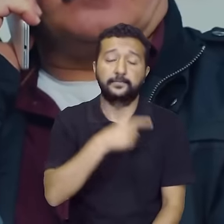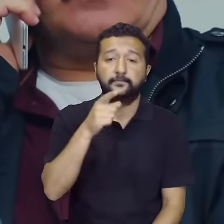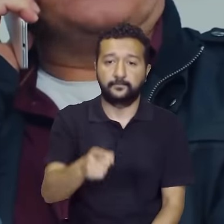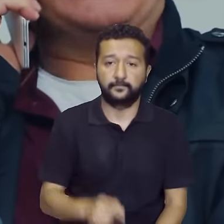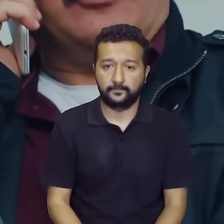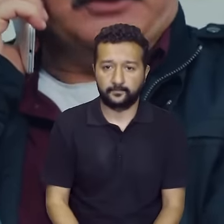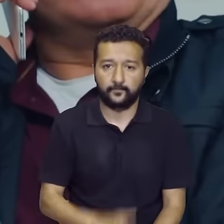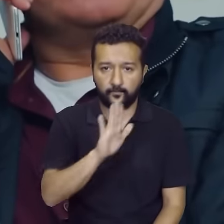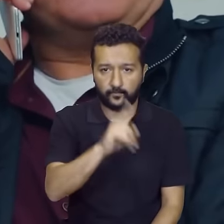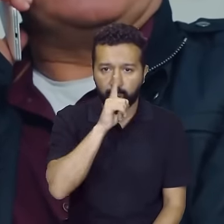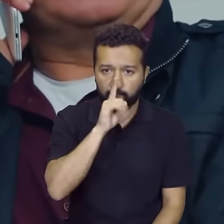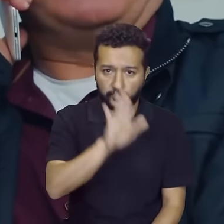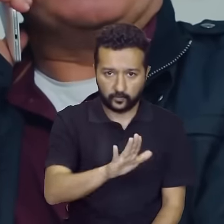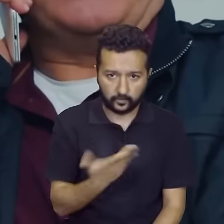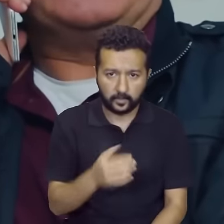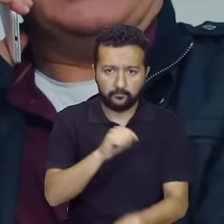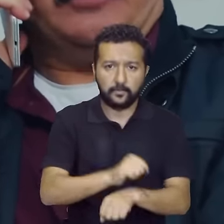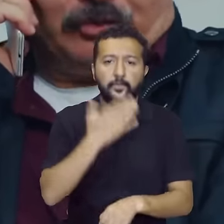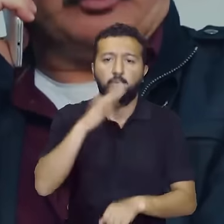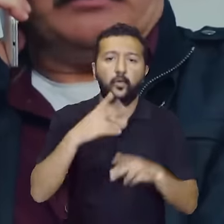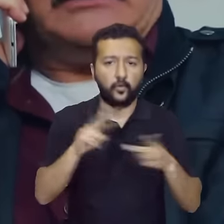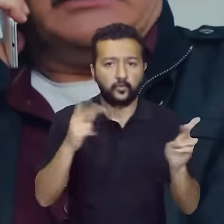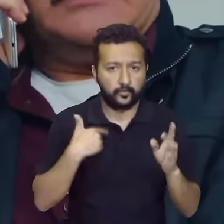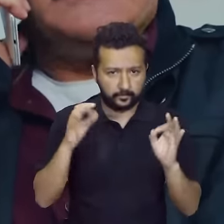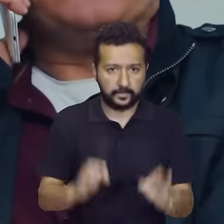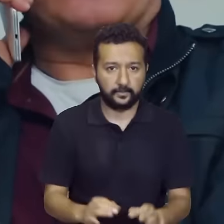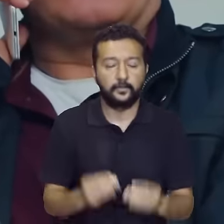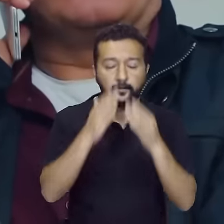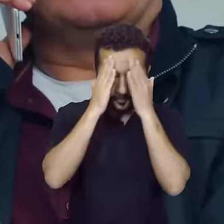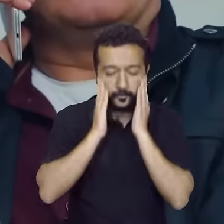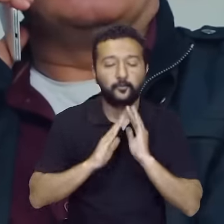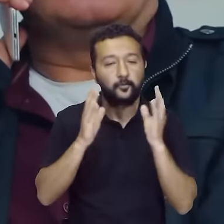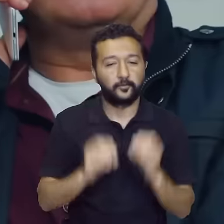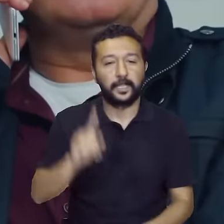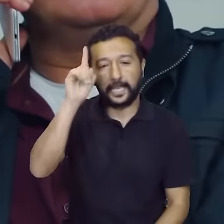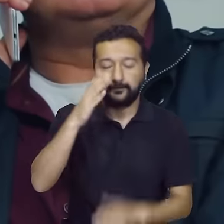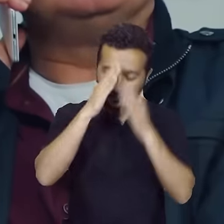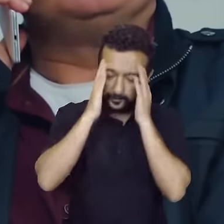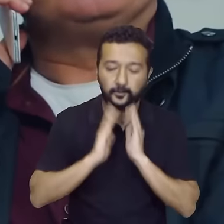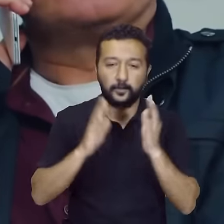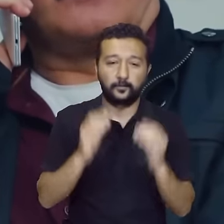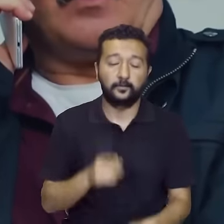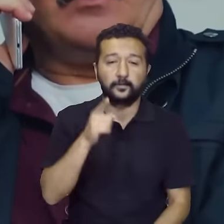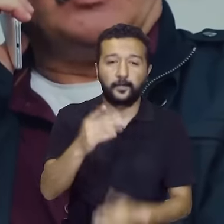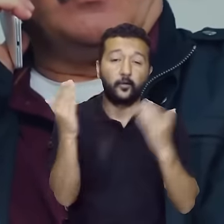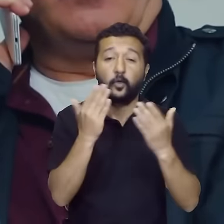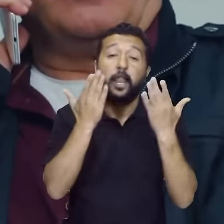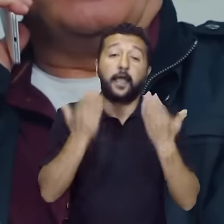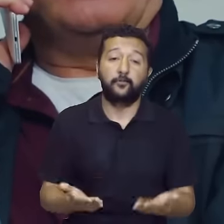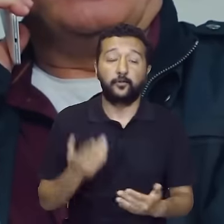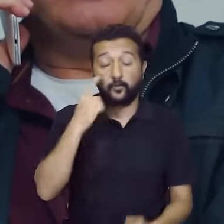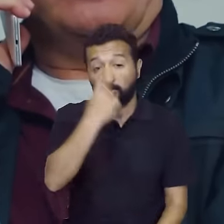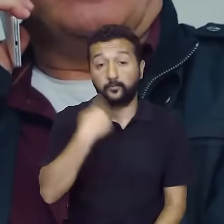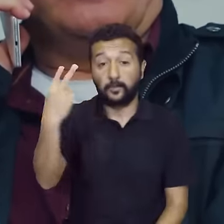ya. Ya bir sus, bir mahpus falan değilim, özgürüm ben. Oh şükürler olsun Allah'ıma, şükürler olsun. Ay dualarımı kabul etti de